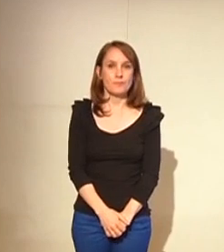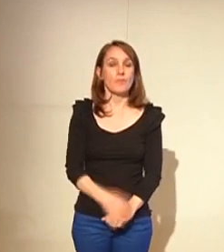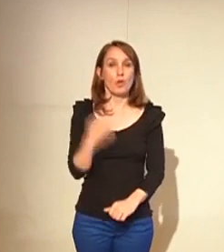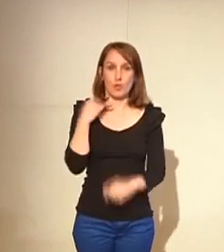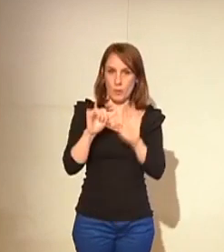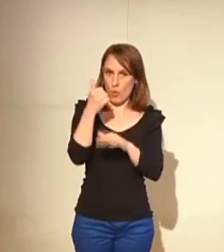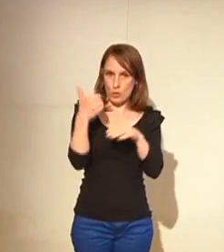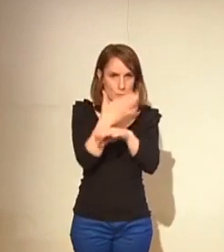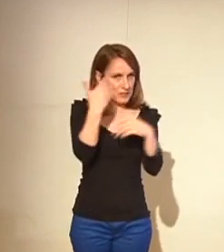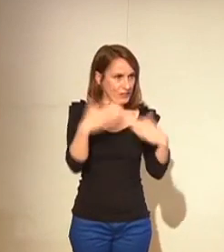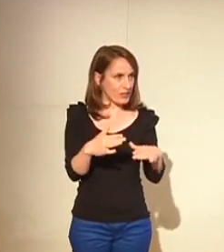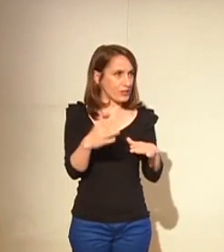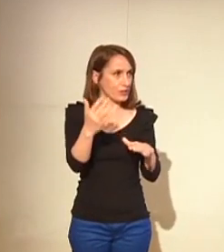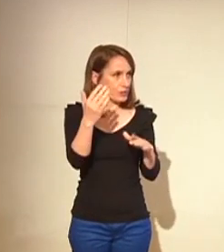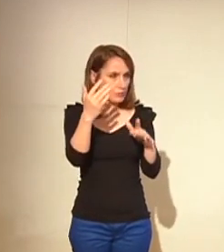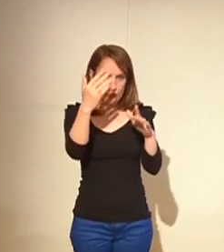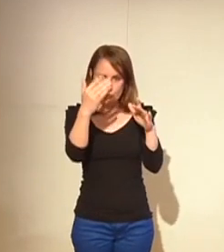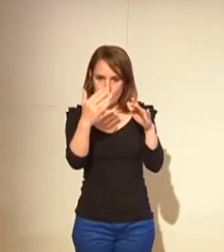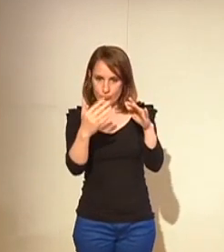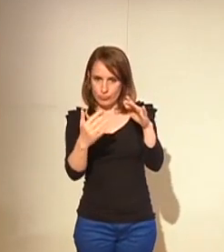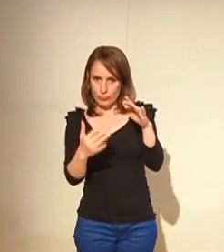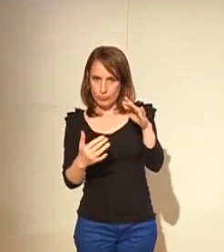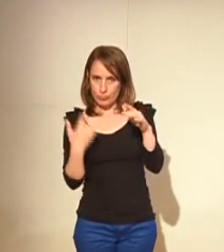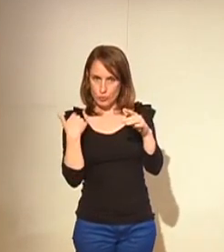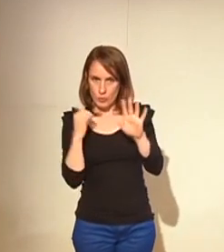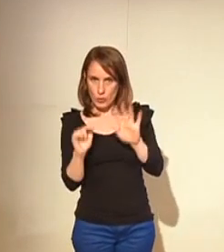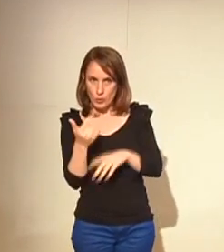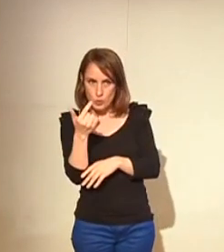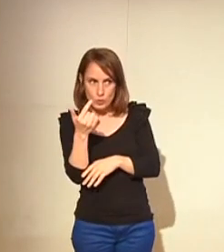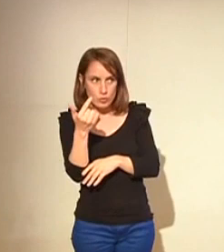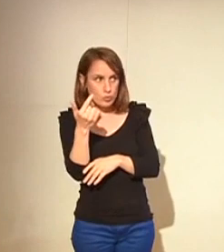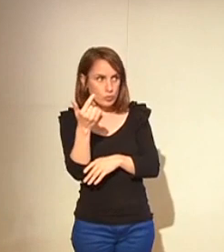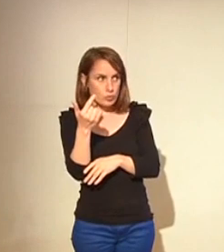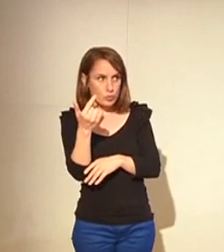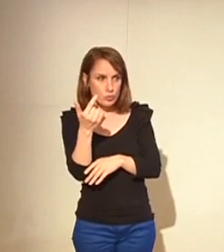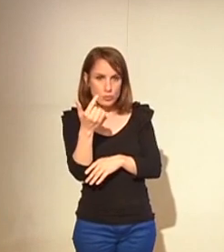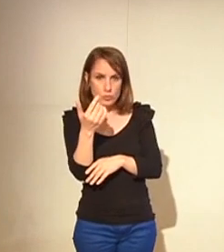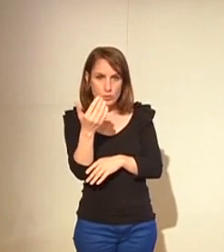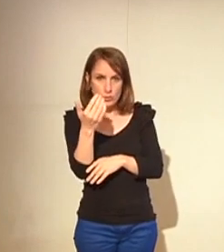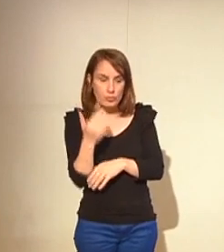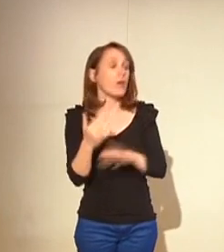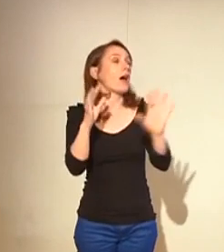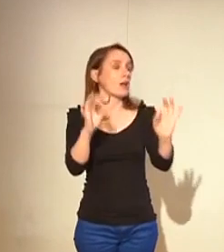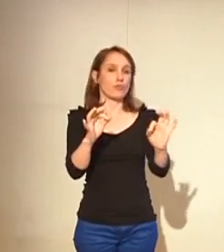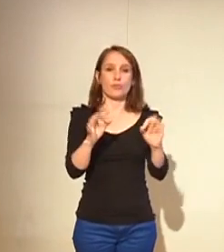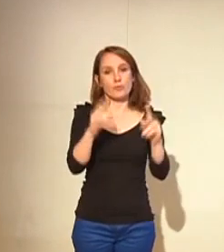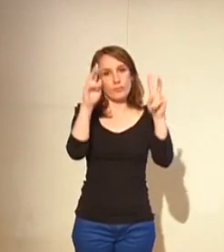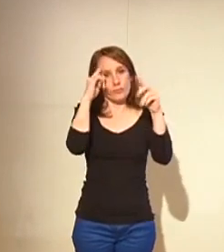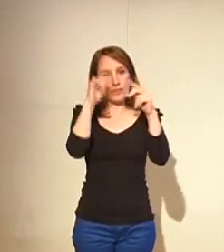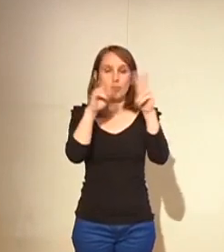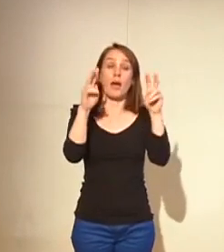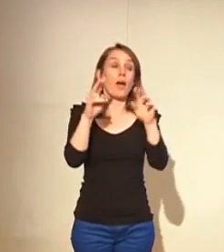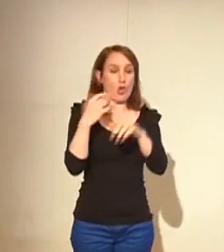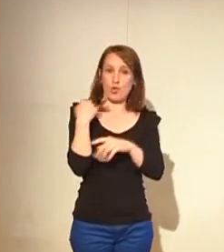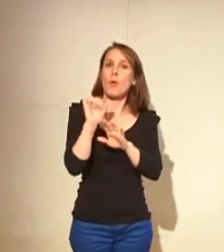l'avons faite la 12 non régie l'eau potable la